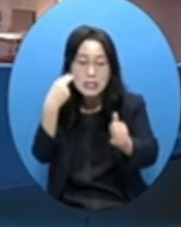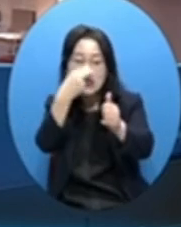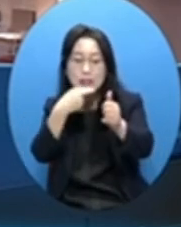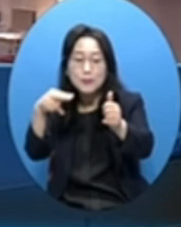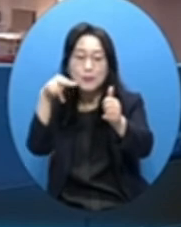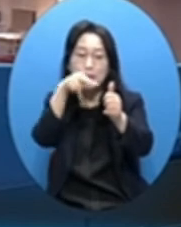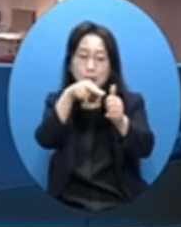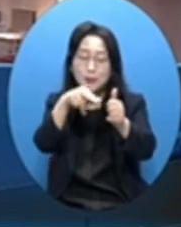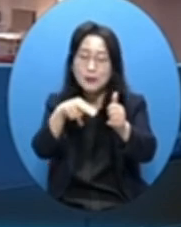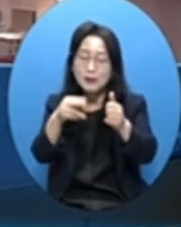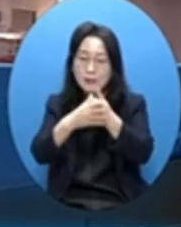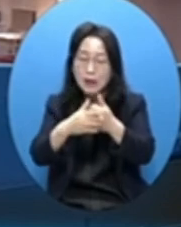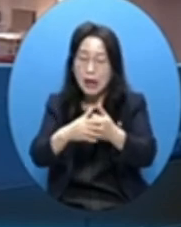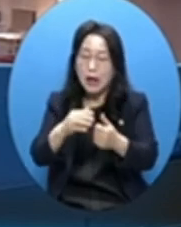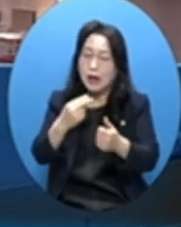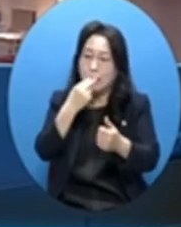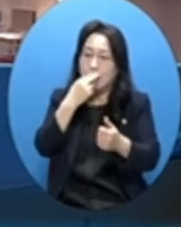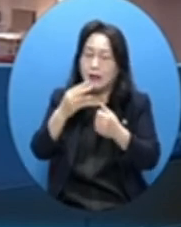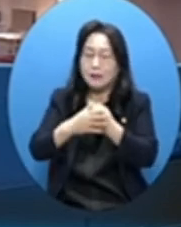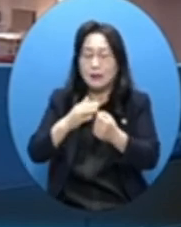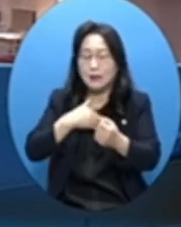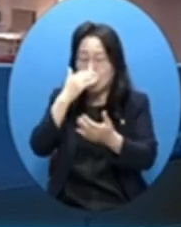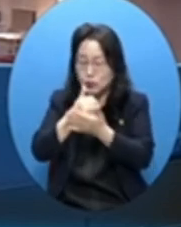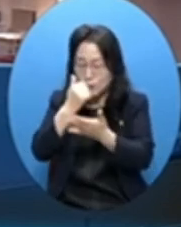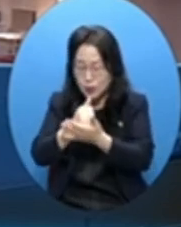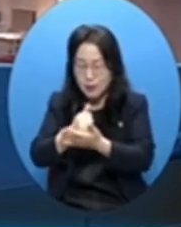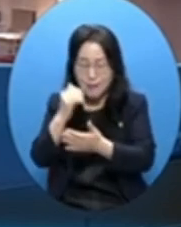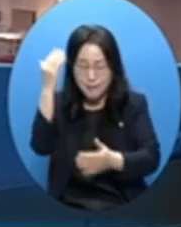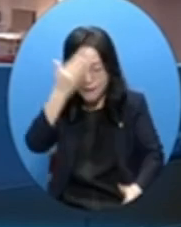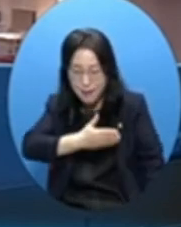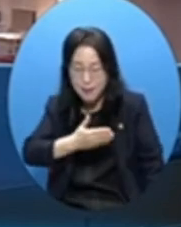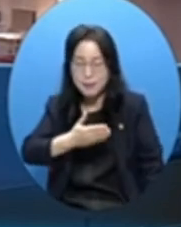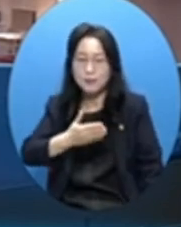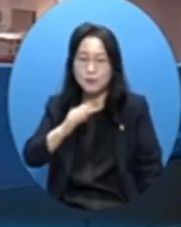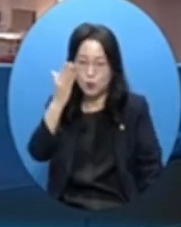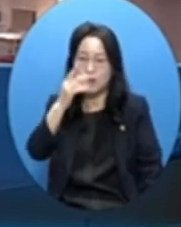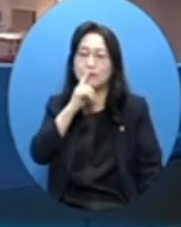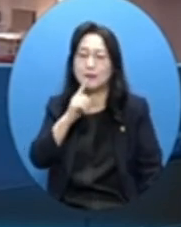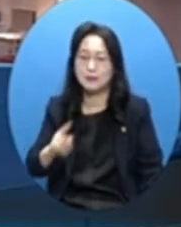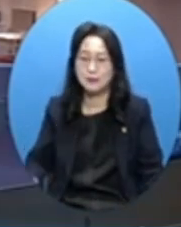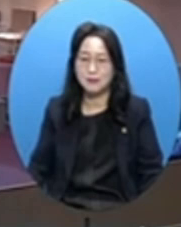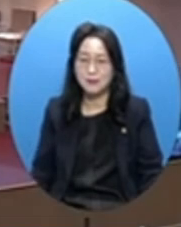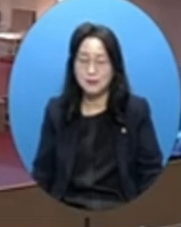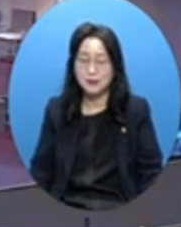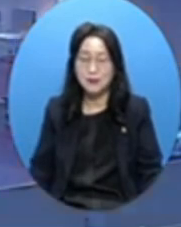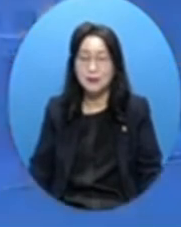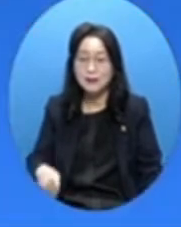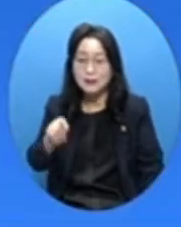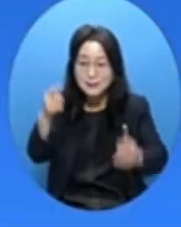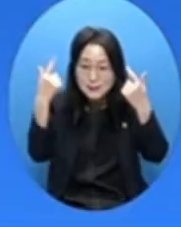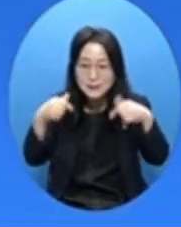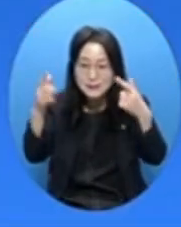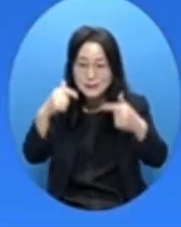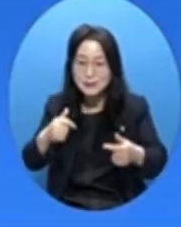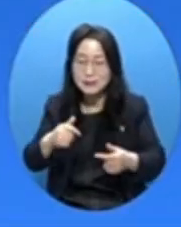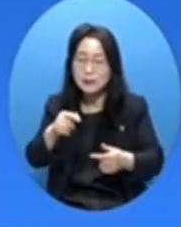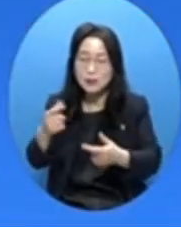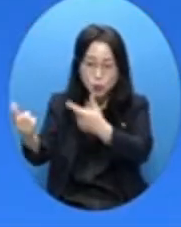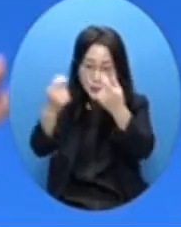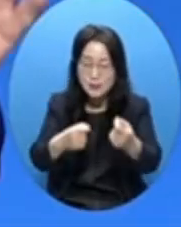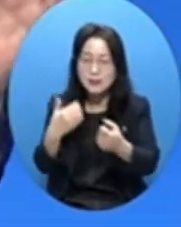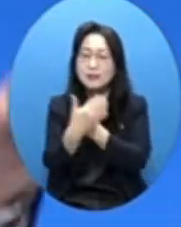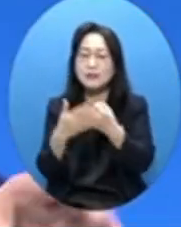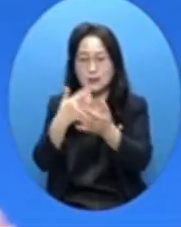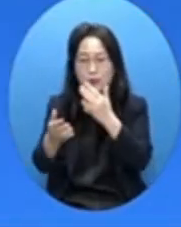내일 죄악이 자여 졌고 내 죄가 사야 젖는 이라 하더라 늘 여튼 주다 면을 참 어려운 대시를